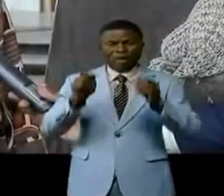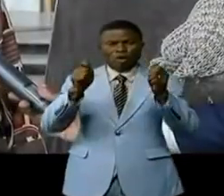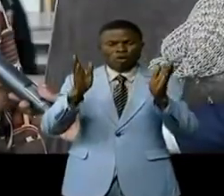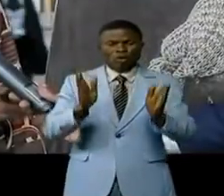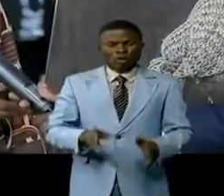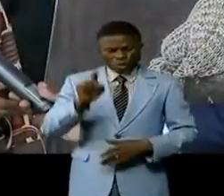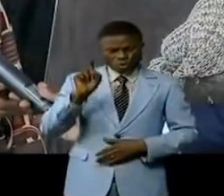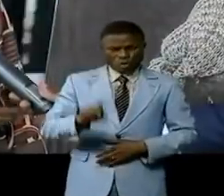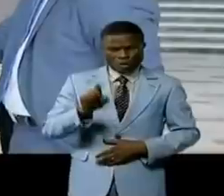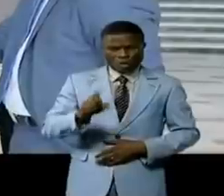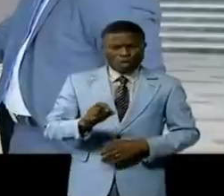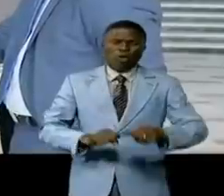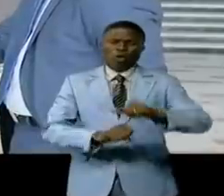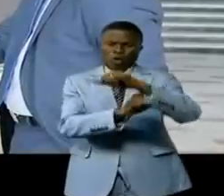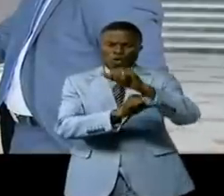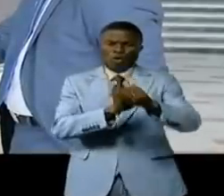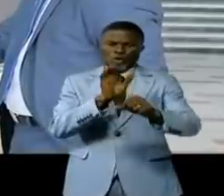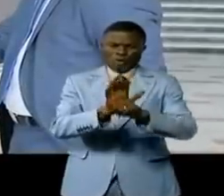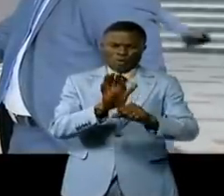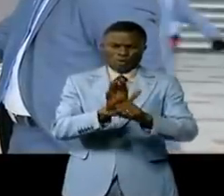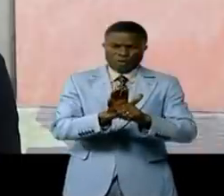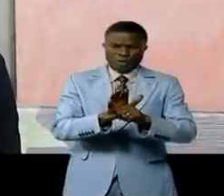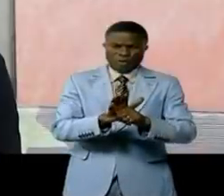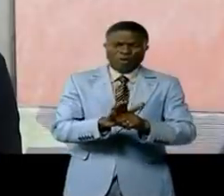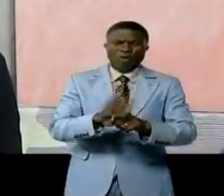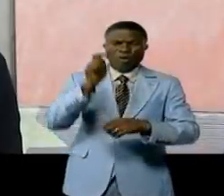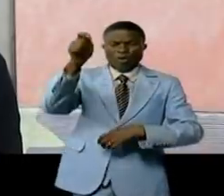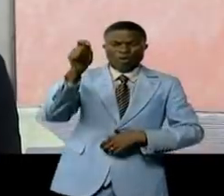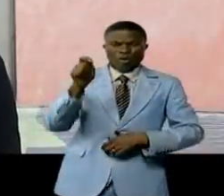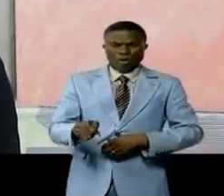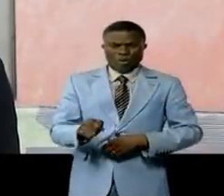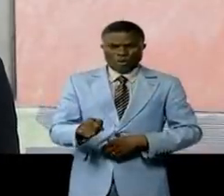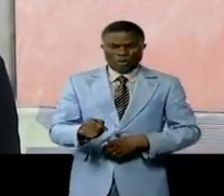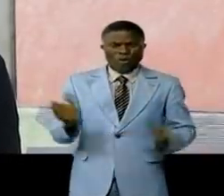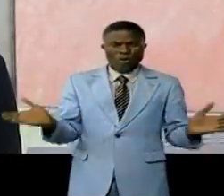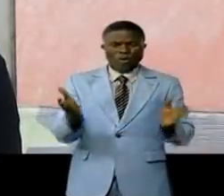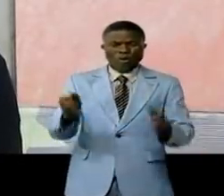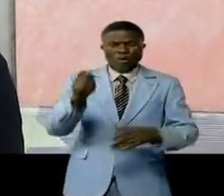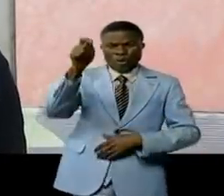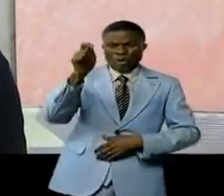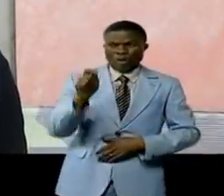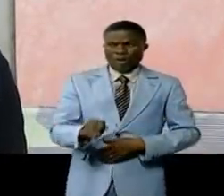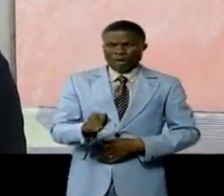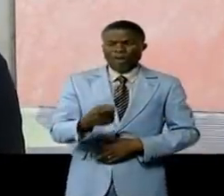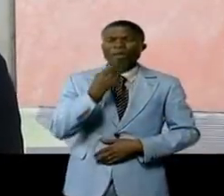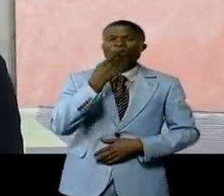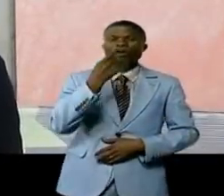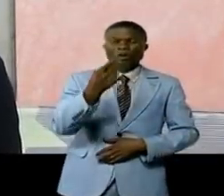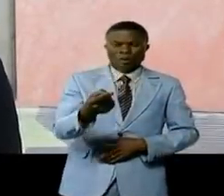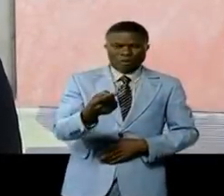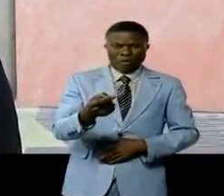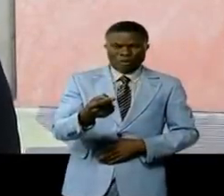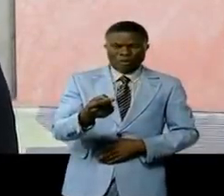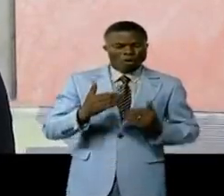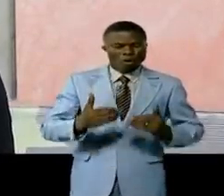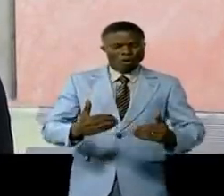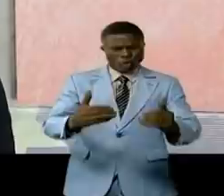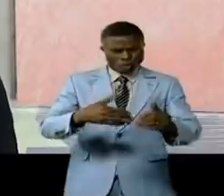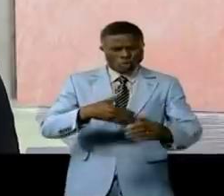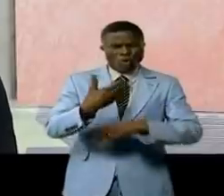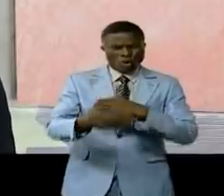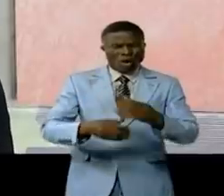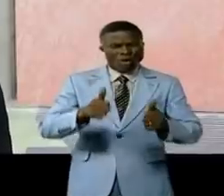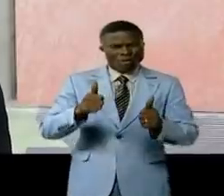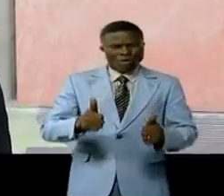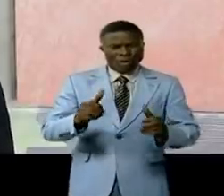il faut plutôt un soutien tous azimuts au FRDC. De les encourager, de leur dire de continuer à faire ce qu'ils